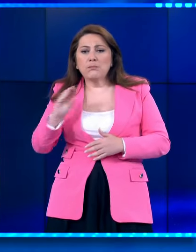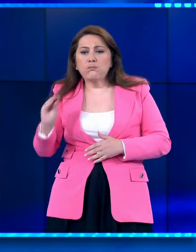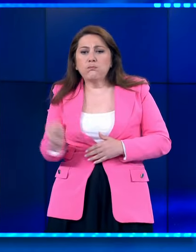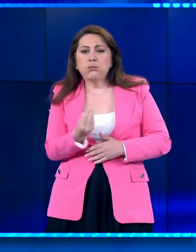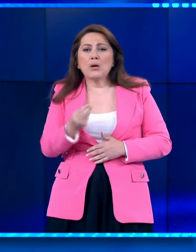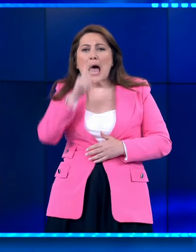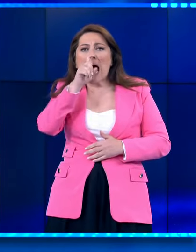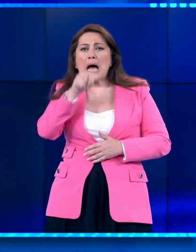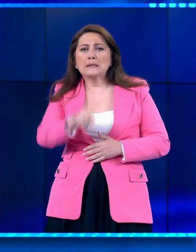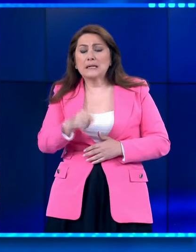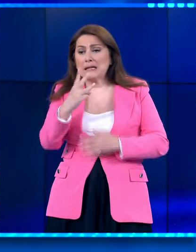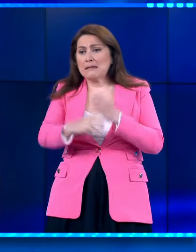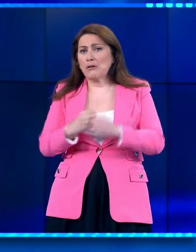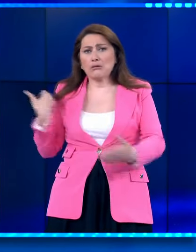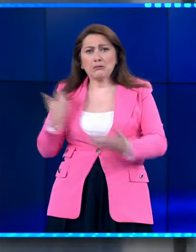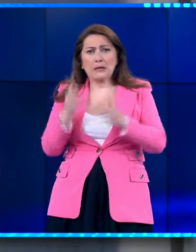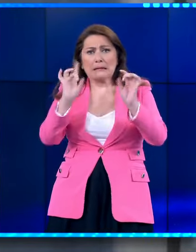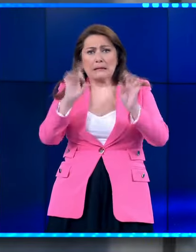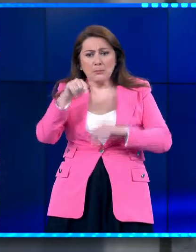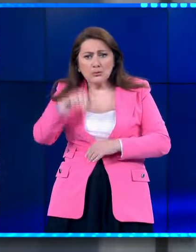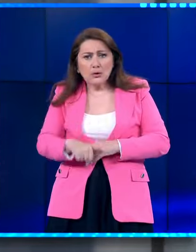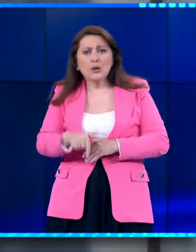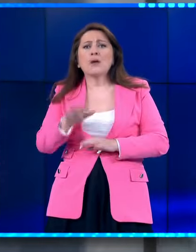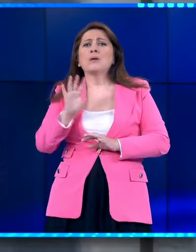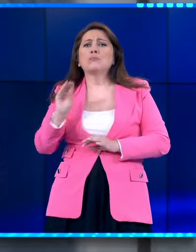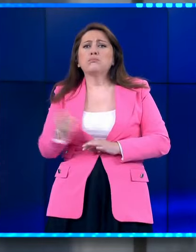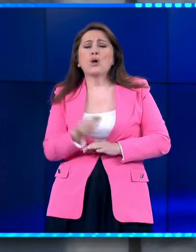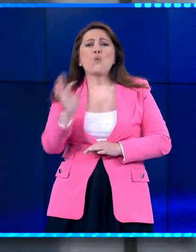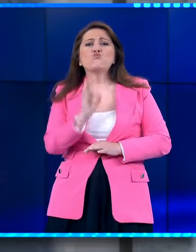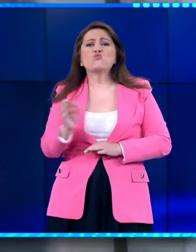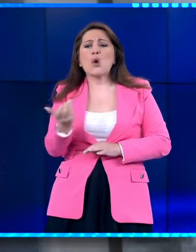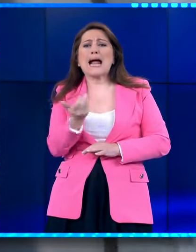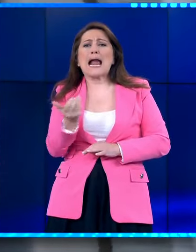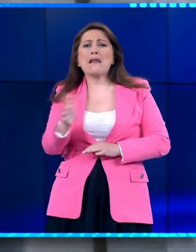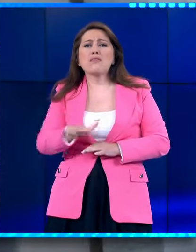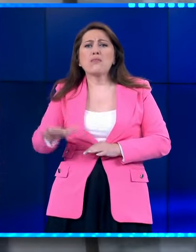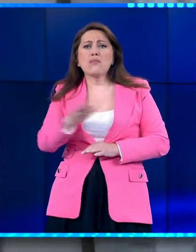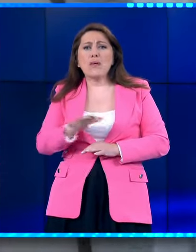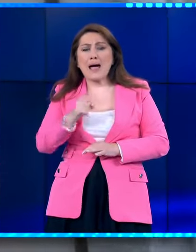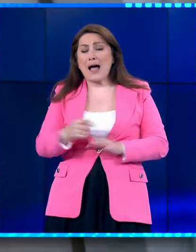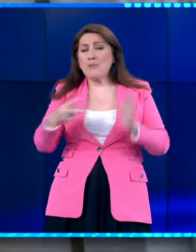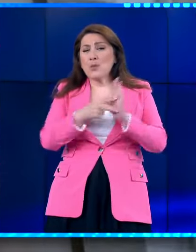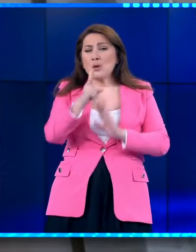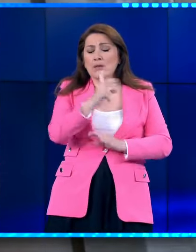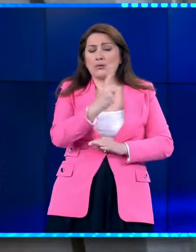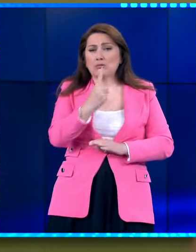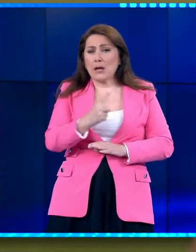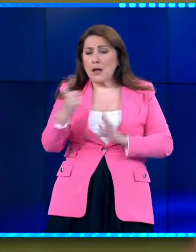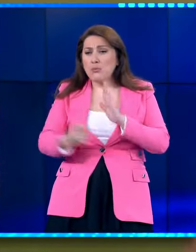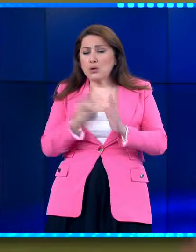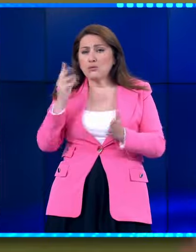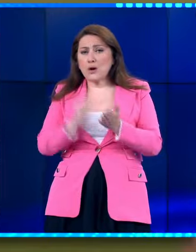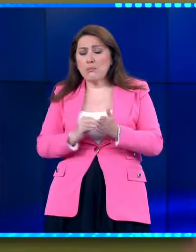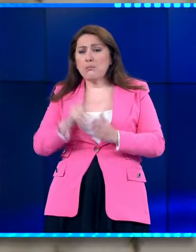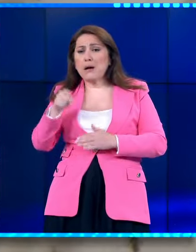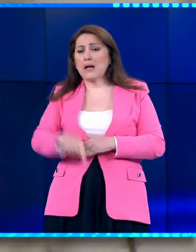στην Αττική μετά από 3 χρόνια και συγκεκριμένα στην περιοχή της Καλλιθέας. Πρόκειται για το πρώτο κρούσμα από το 2021, όταν είχαν